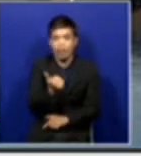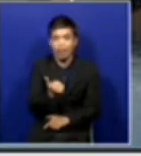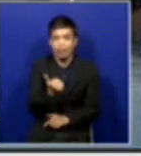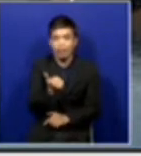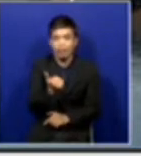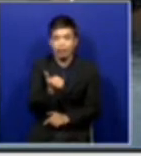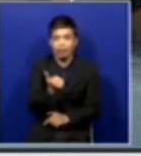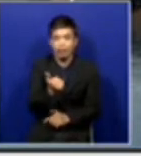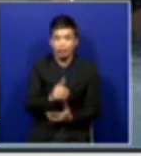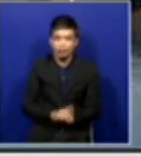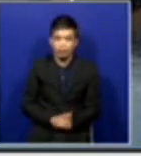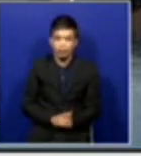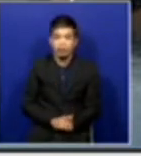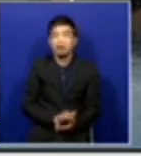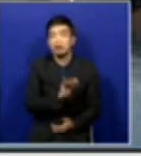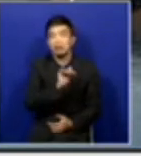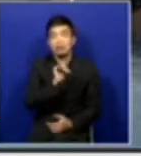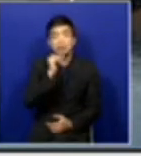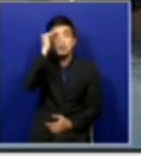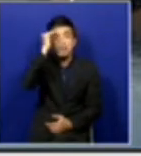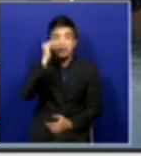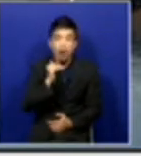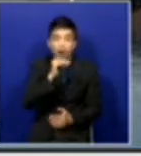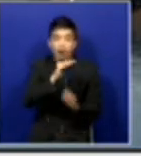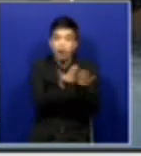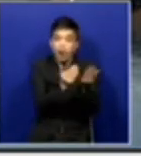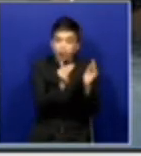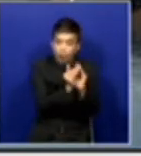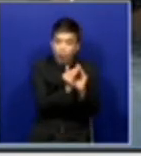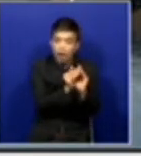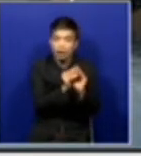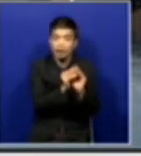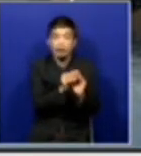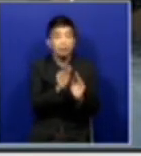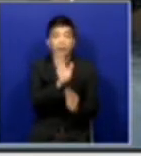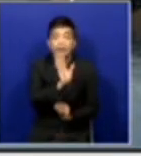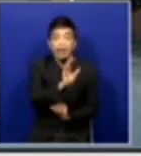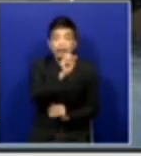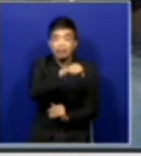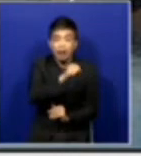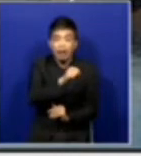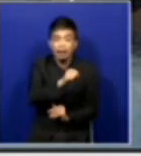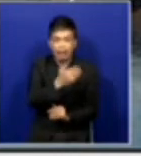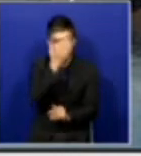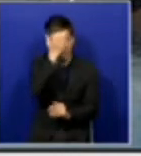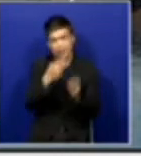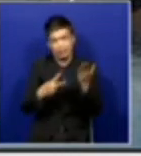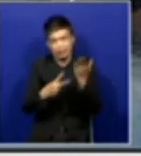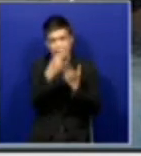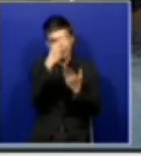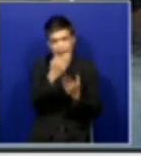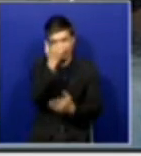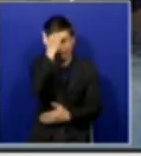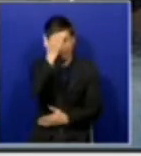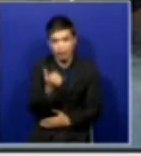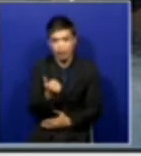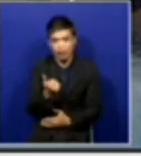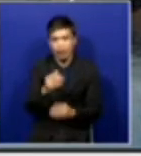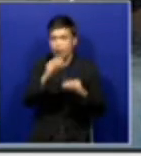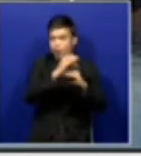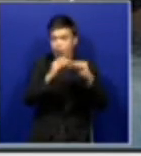ม่ใช่ญาติของตัวเองไม่สัมผัสกับตัวเองแล้วไม่รู้สึกแล้วไปตัดได้ยังไงโครงการอ